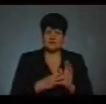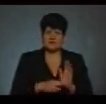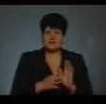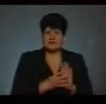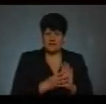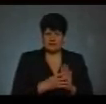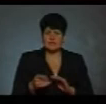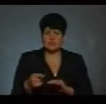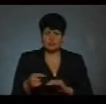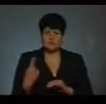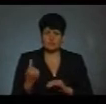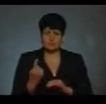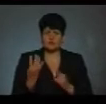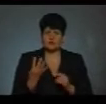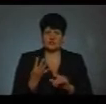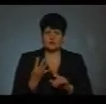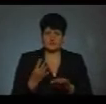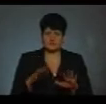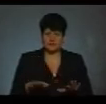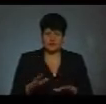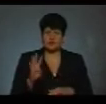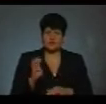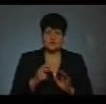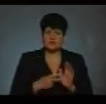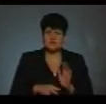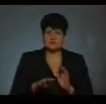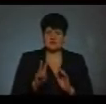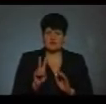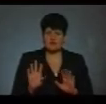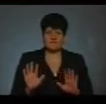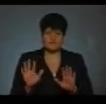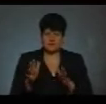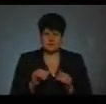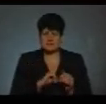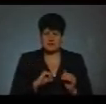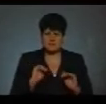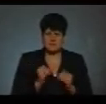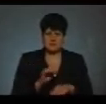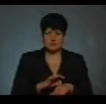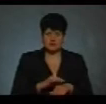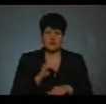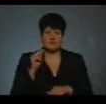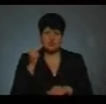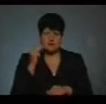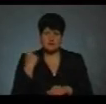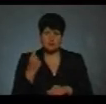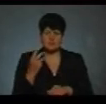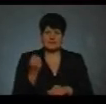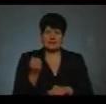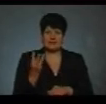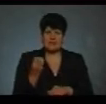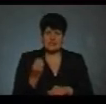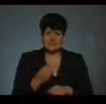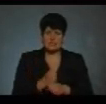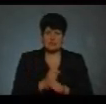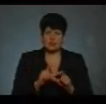589. Тернопільщина сьогодні на четвертому місці – 472 випадки. Найменше хворих у Чернігівській області – 13 лабораторно